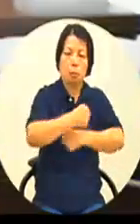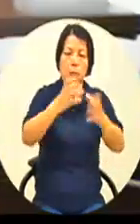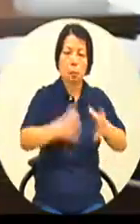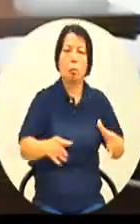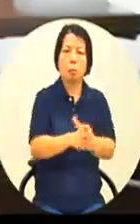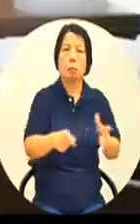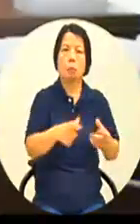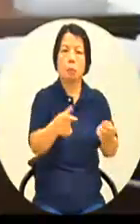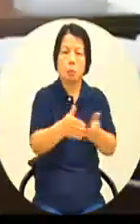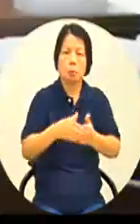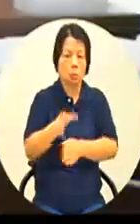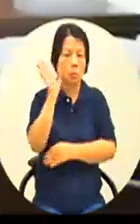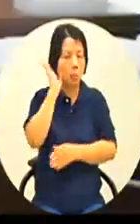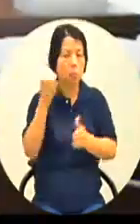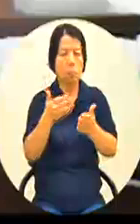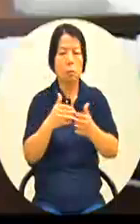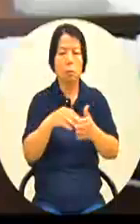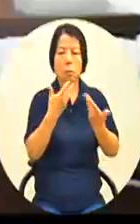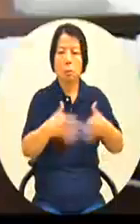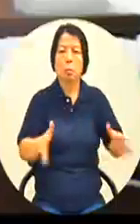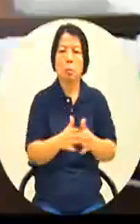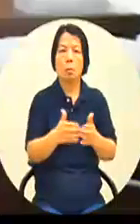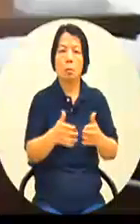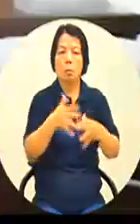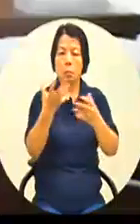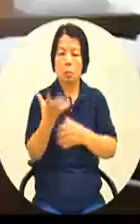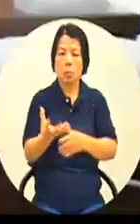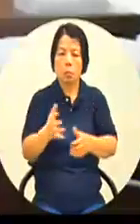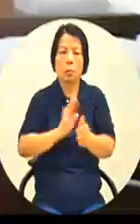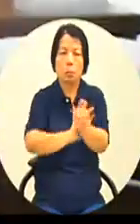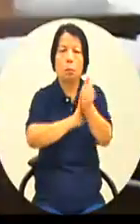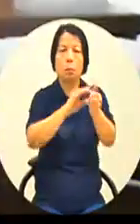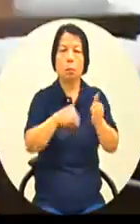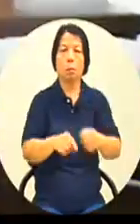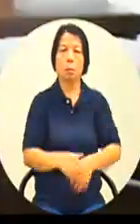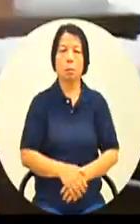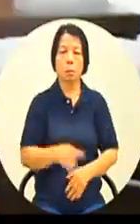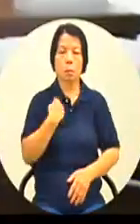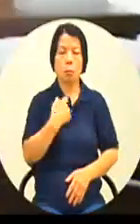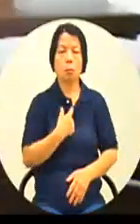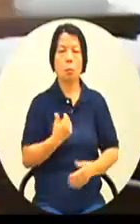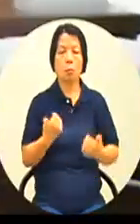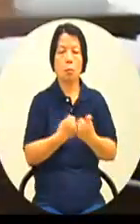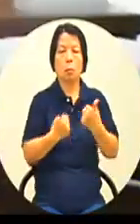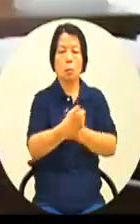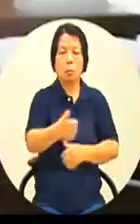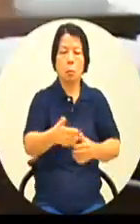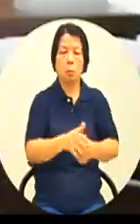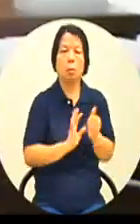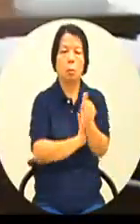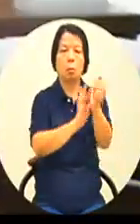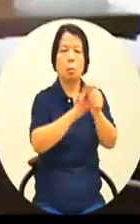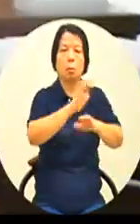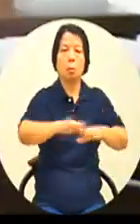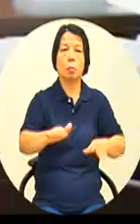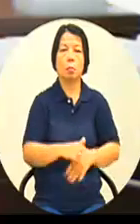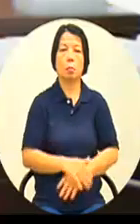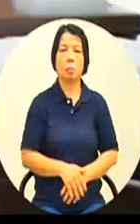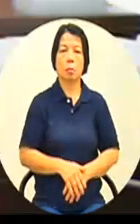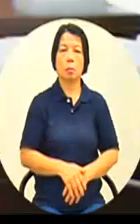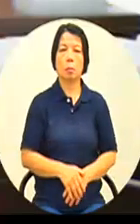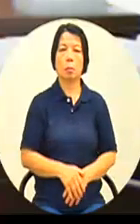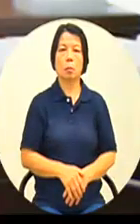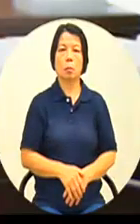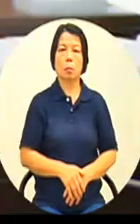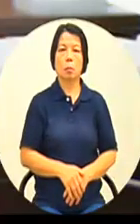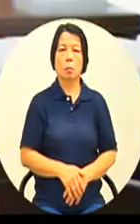是要听到多数支持。你若多数支持，我议员唔只会支持。所以我今天要